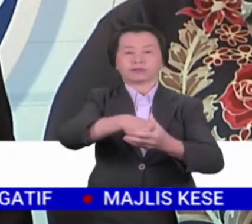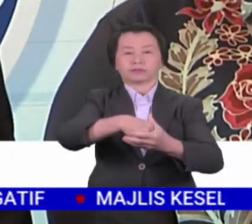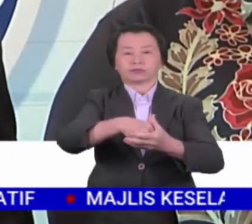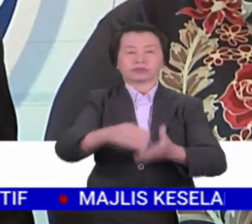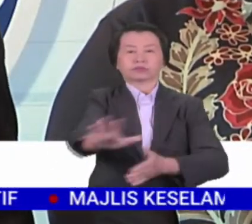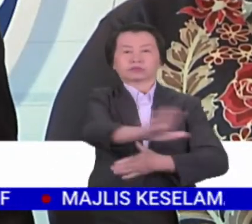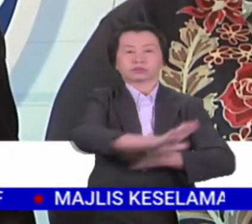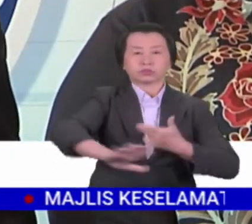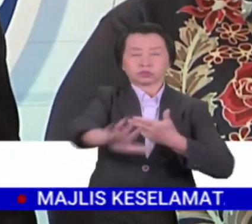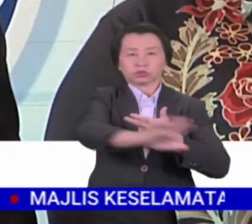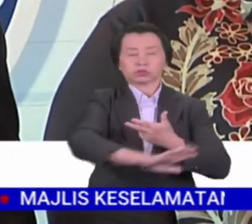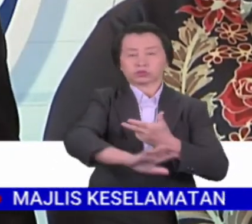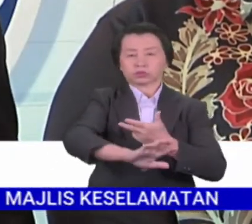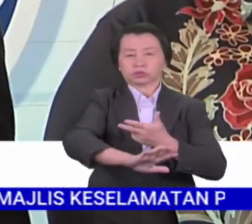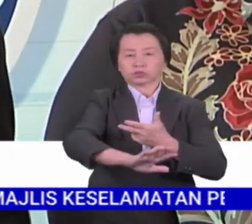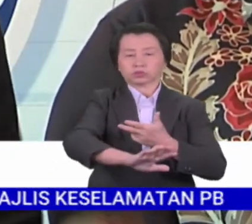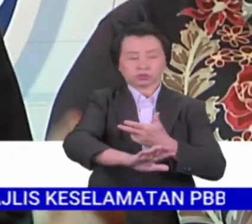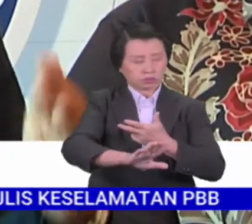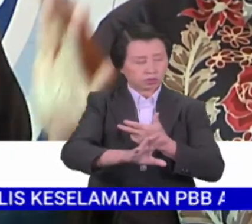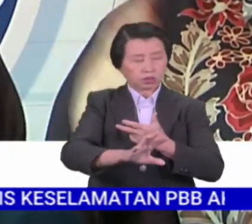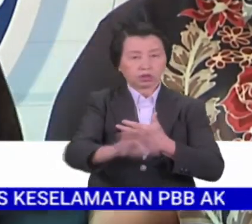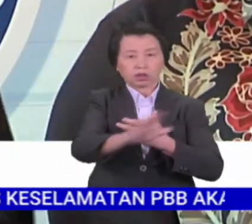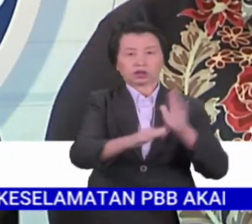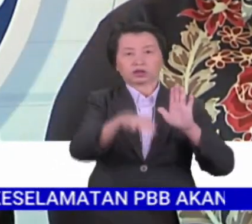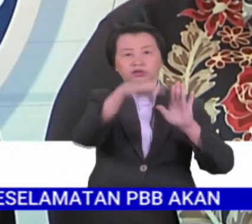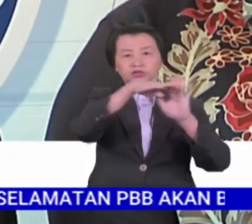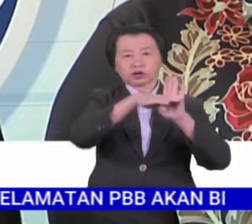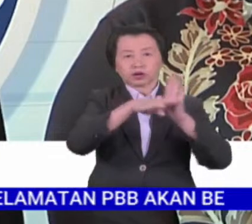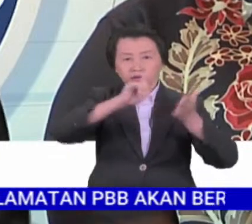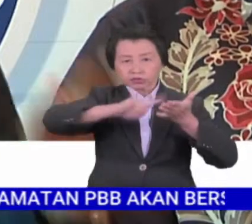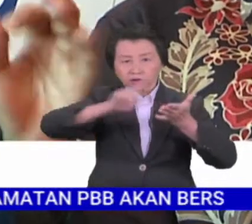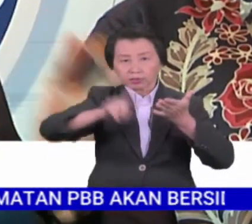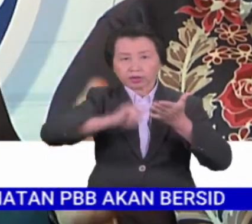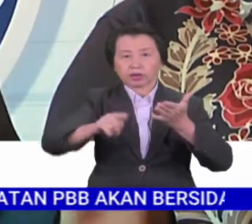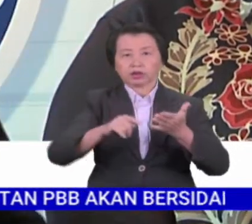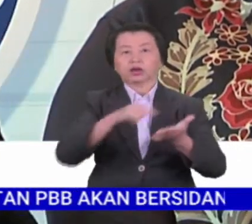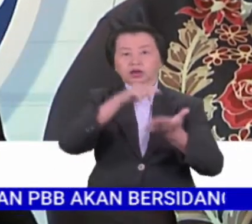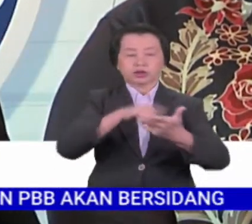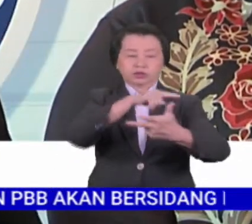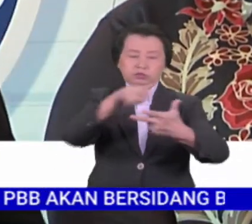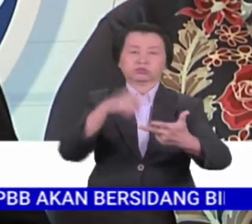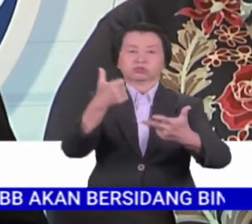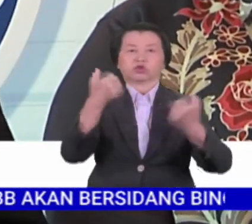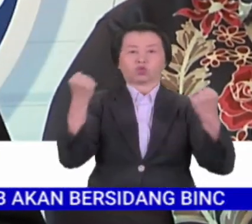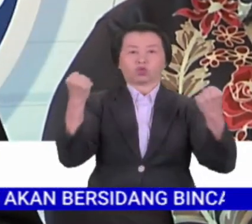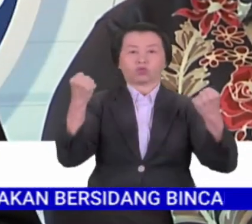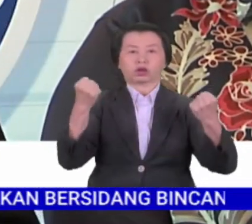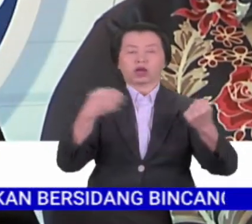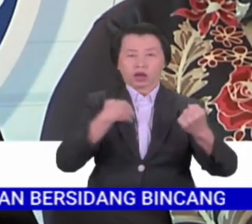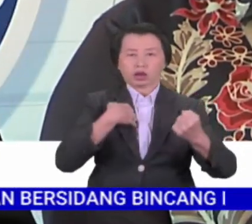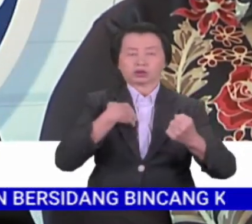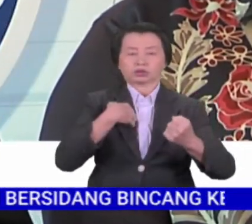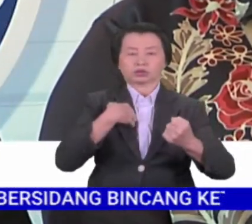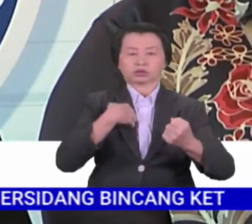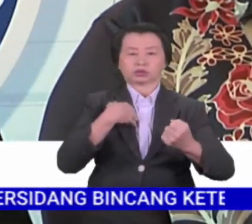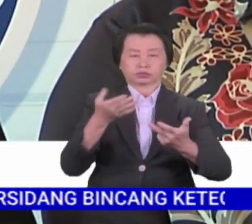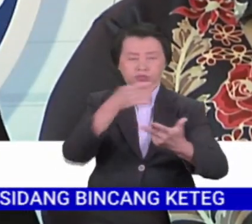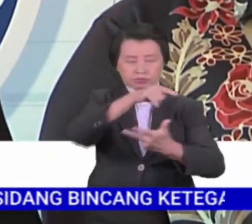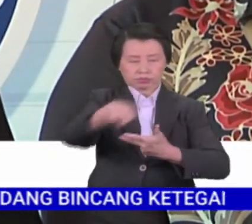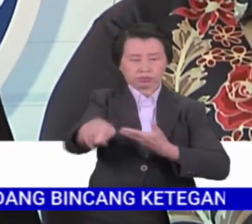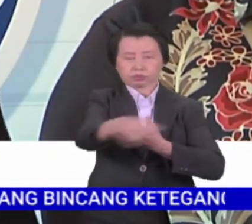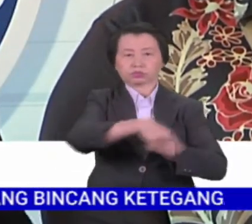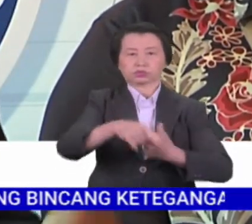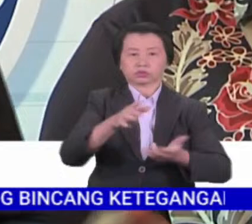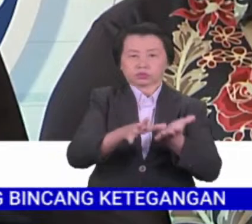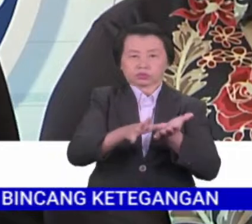punya kita Panggil senar SMA tugasnya mereka ini kekuatan yang ada pada mereka